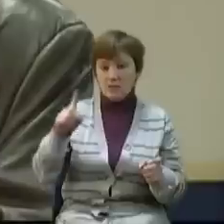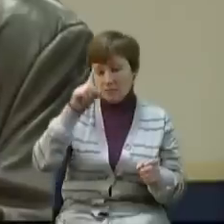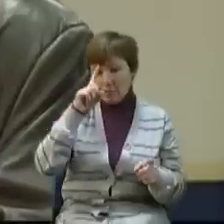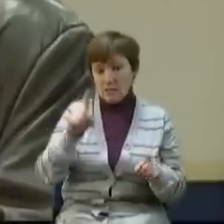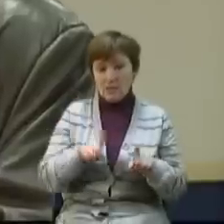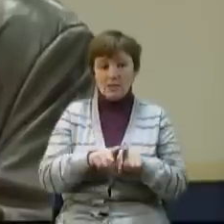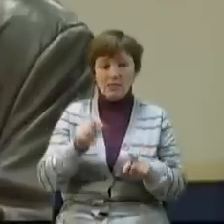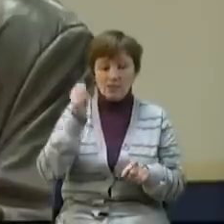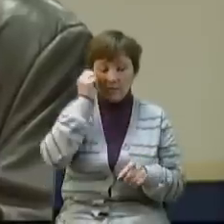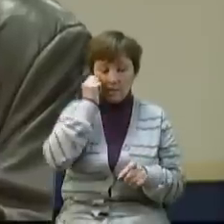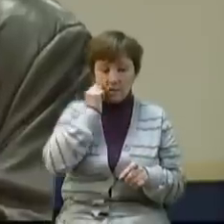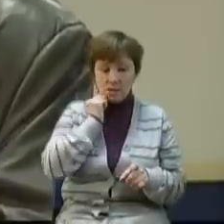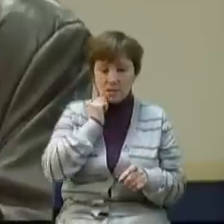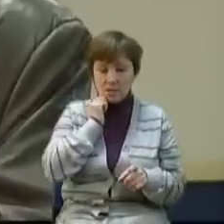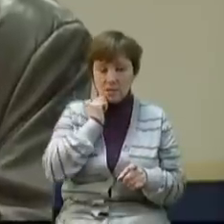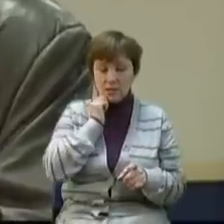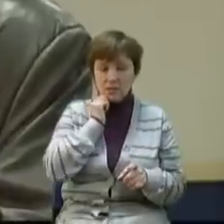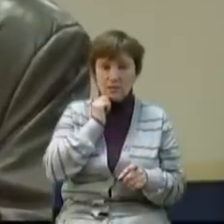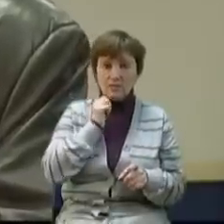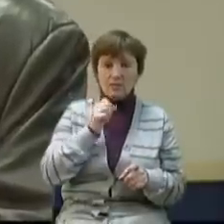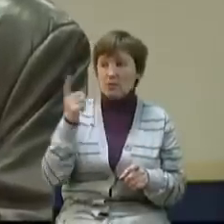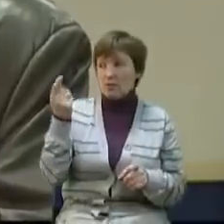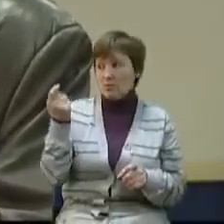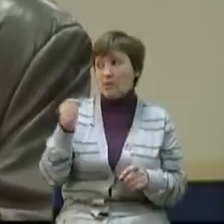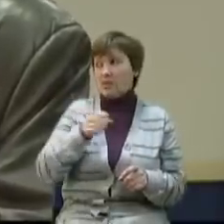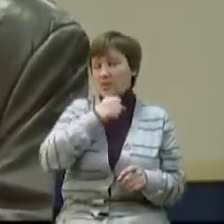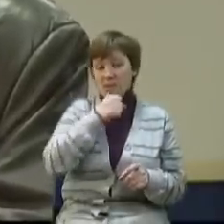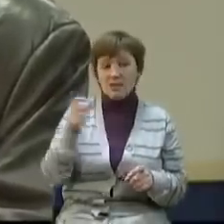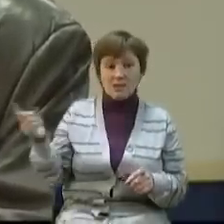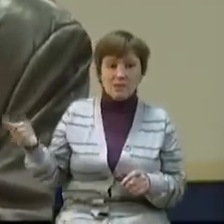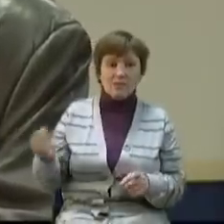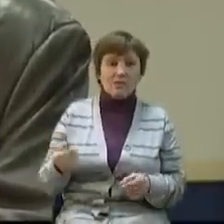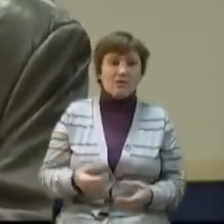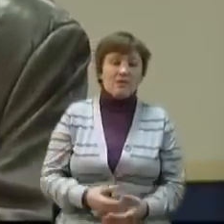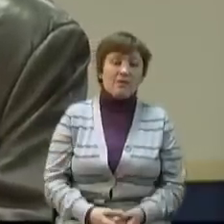сидит, пожилой, чуть старше меня, я тоже пожилой,